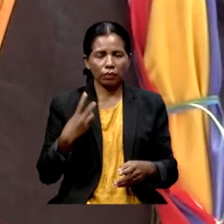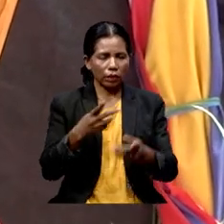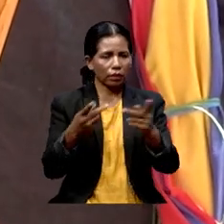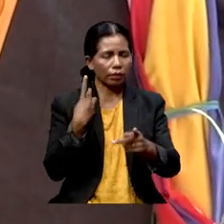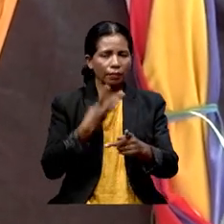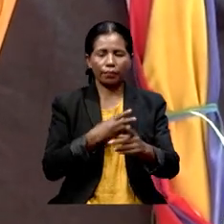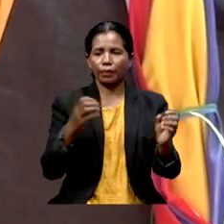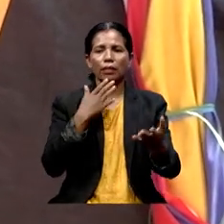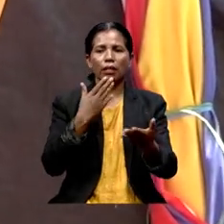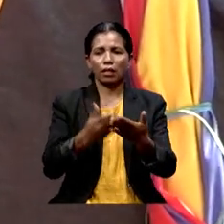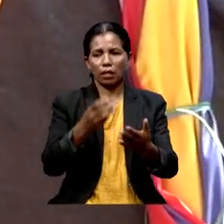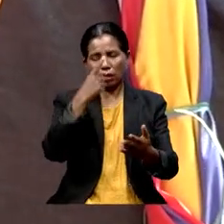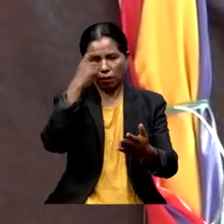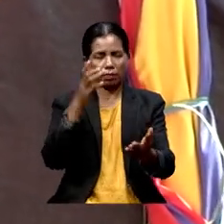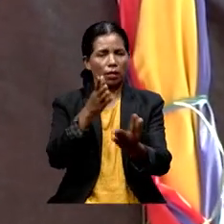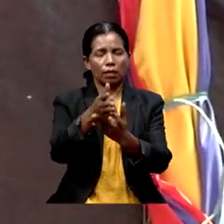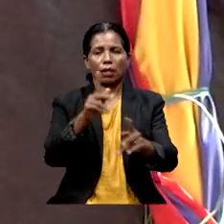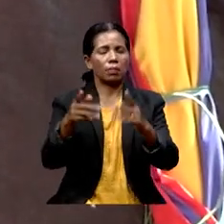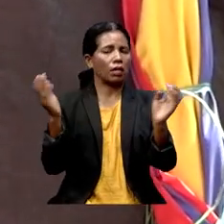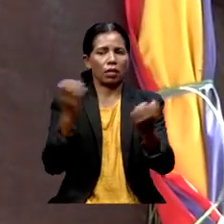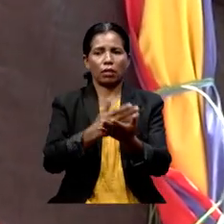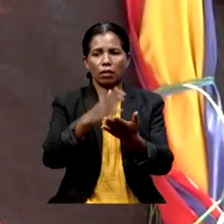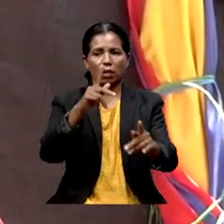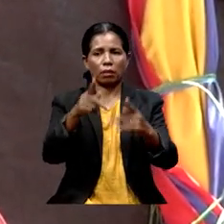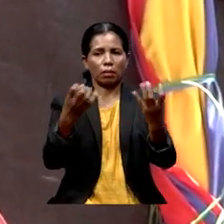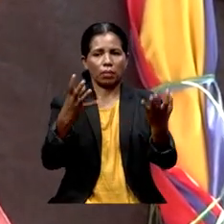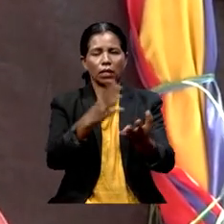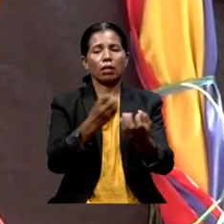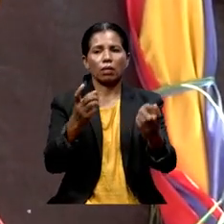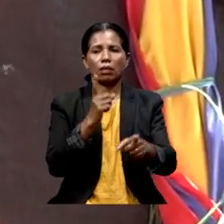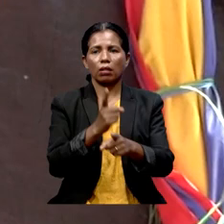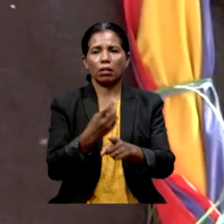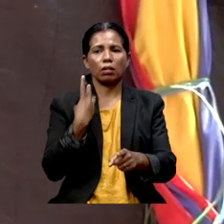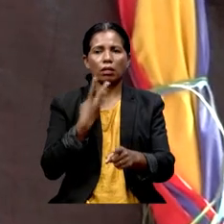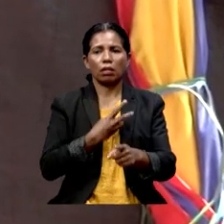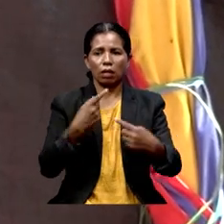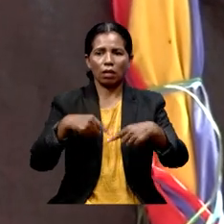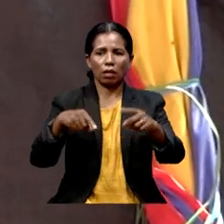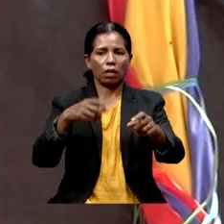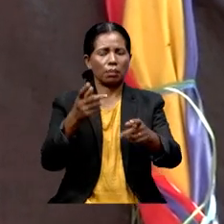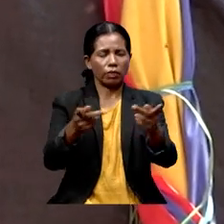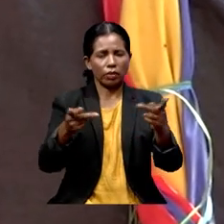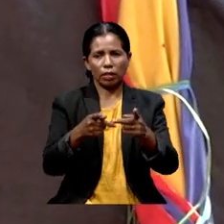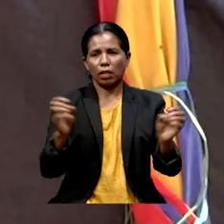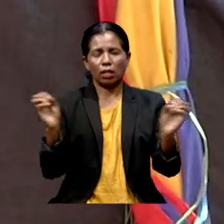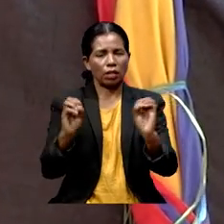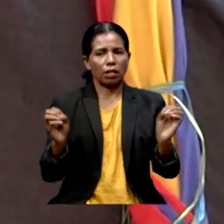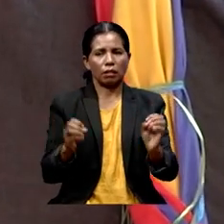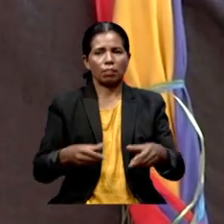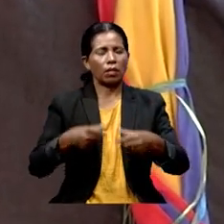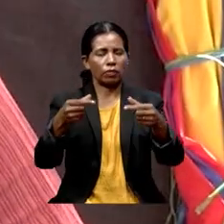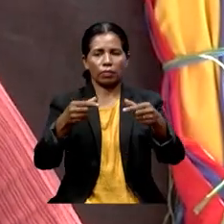da. Meta malaru musi malakola. Kami main apa kan membarak ikan. Kami sabar ni mampat yang menipu. Saya yang masa laku